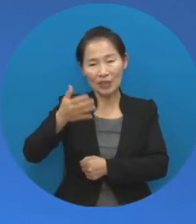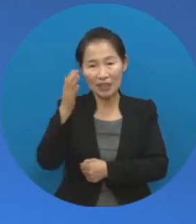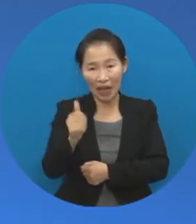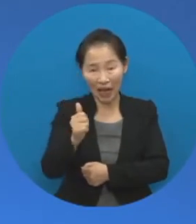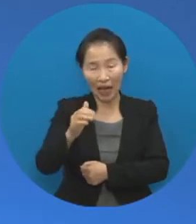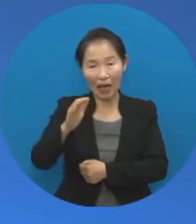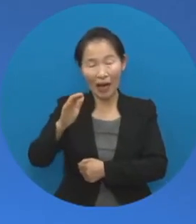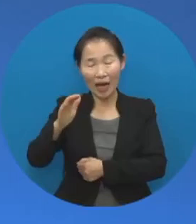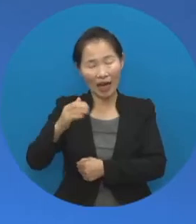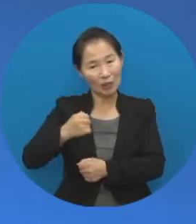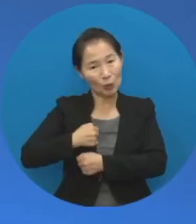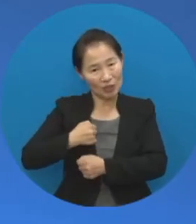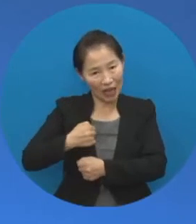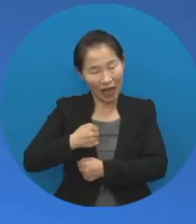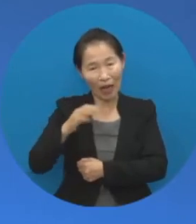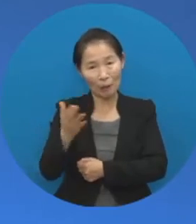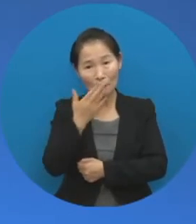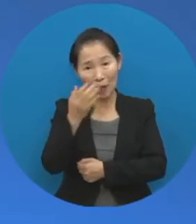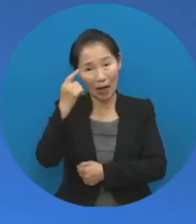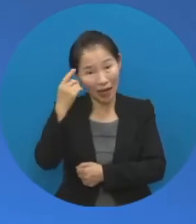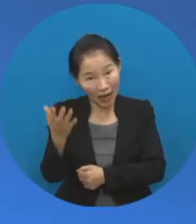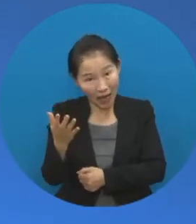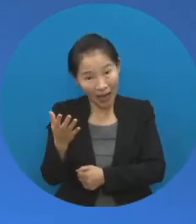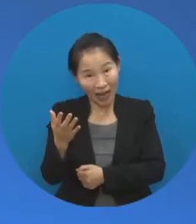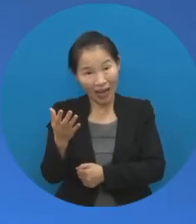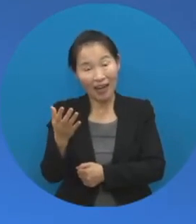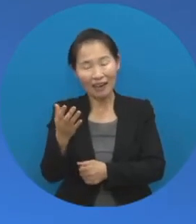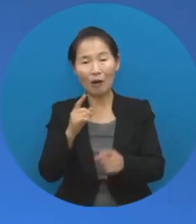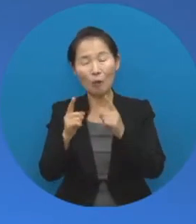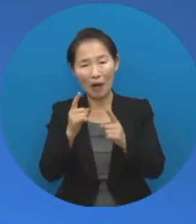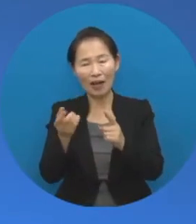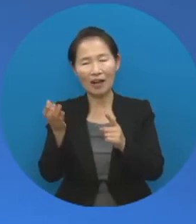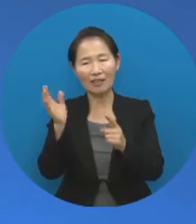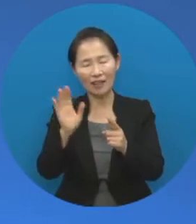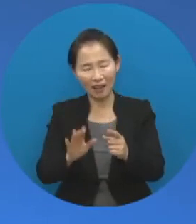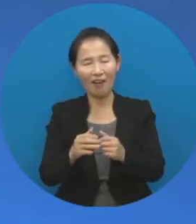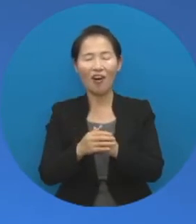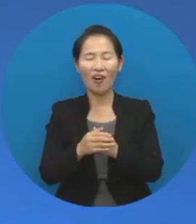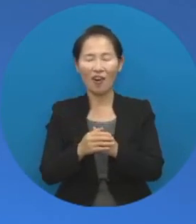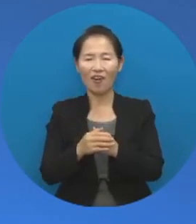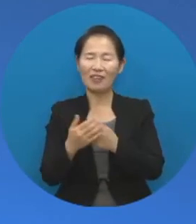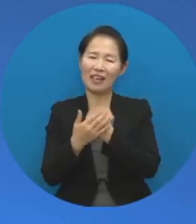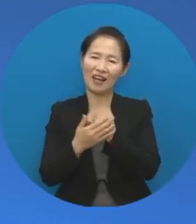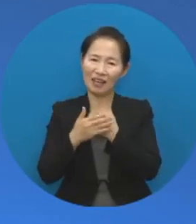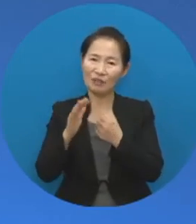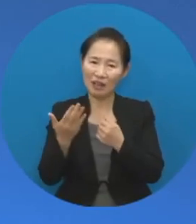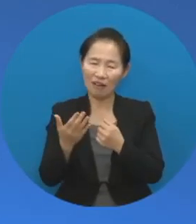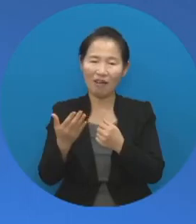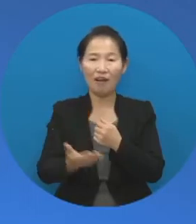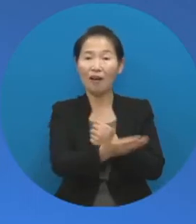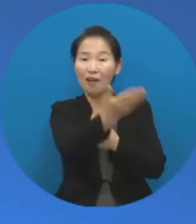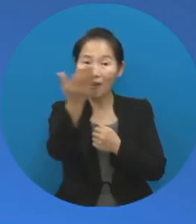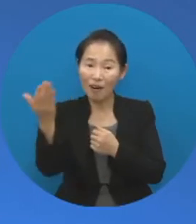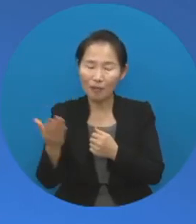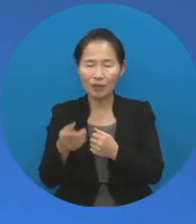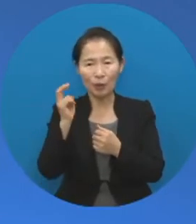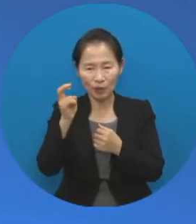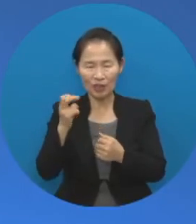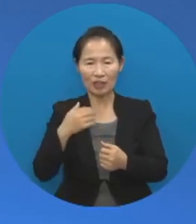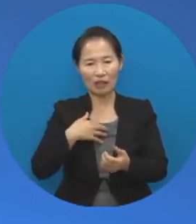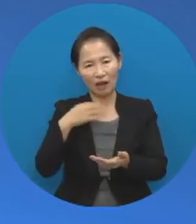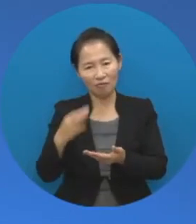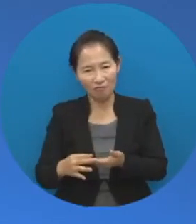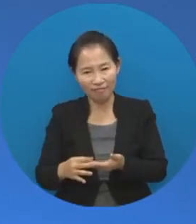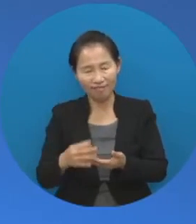혹시 이 자리에 난 너무 약하고 난 너무 부족하고 나는 별 볼 일 없다고 생각하고